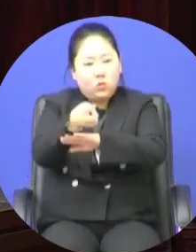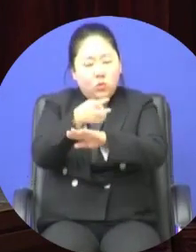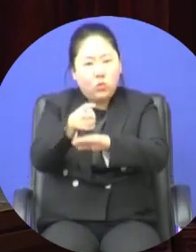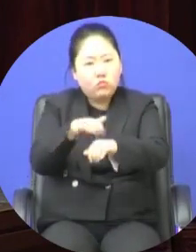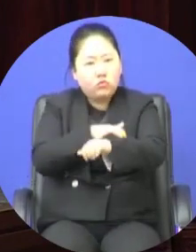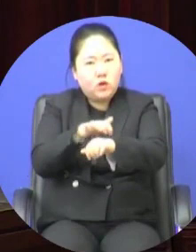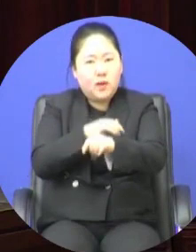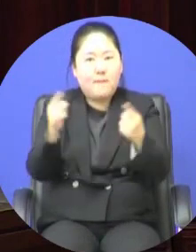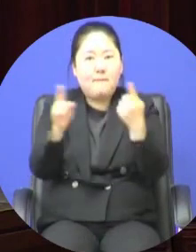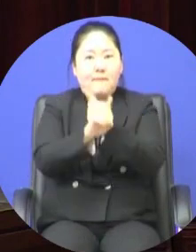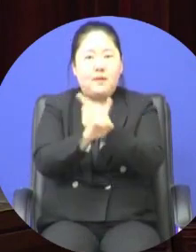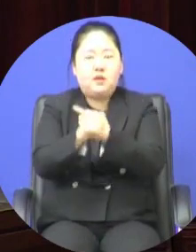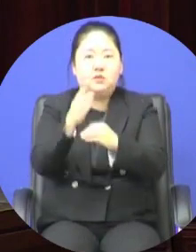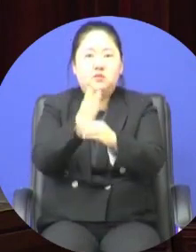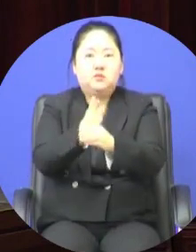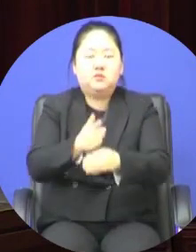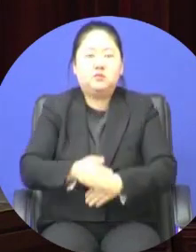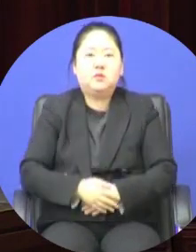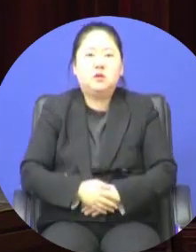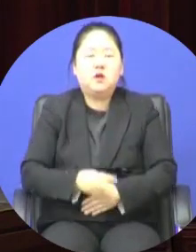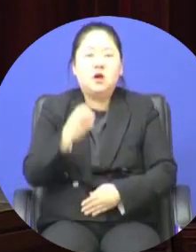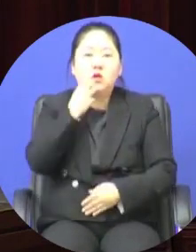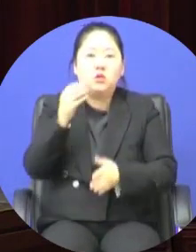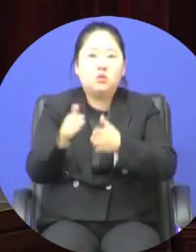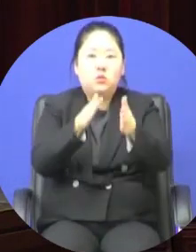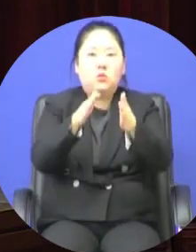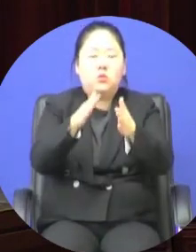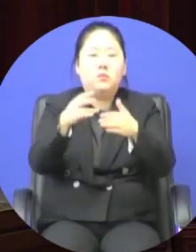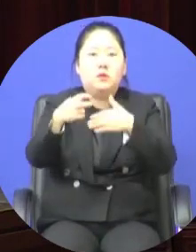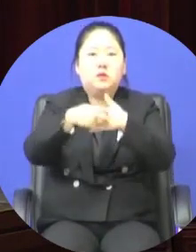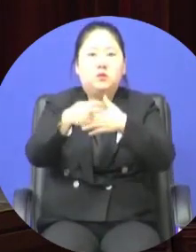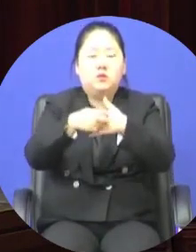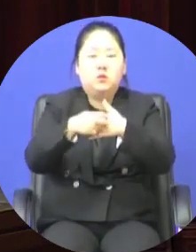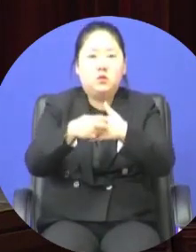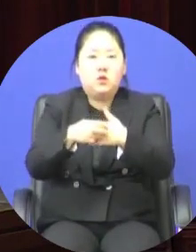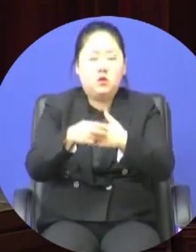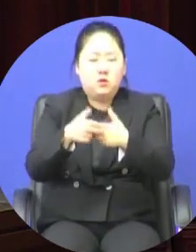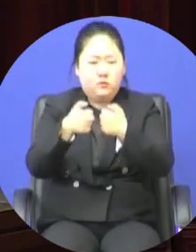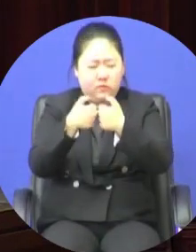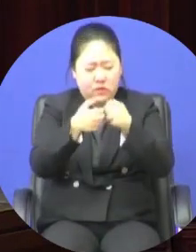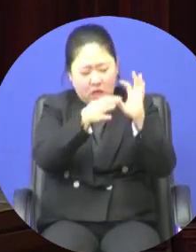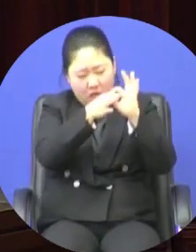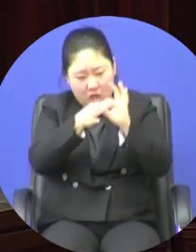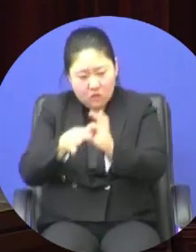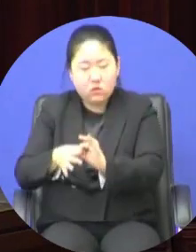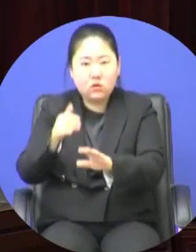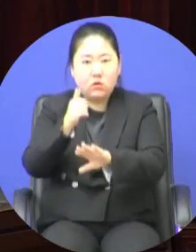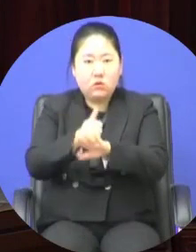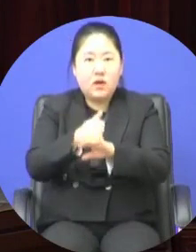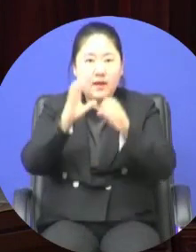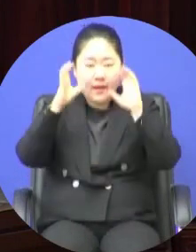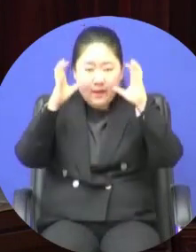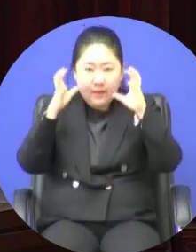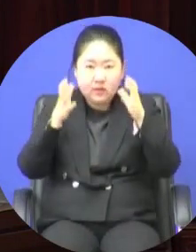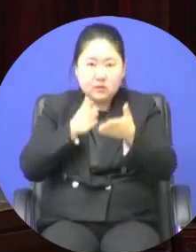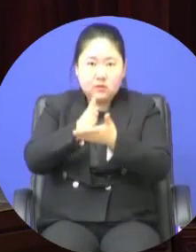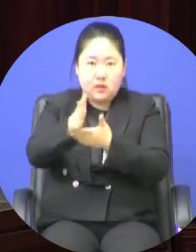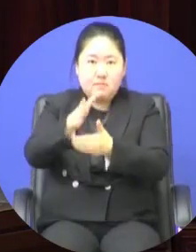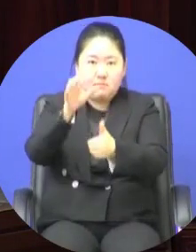개선해 나가고 있습니다. 경기도 의료원 안성병원과의 오랜 논의 끝에 드디어 소아전담